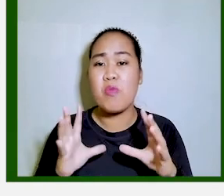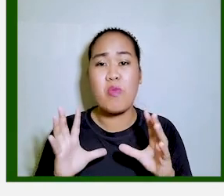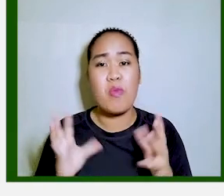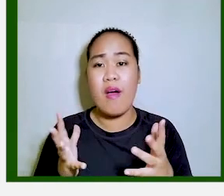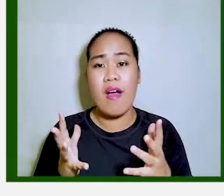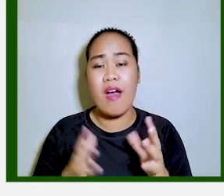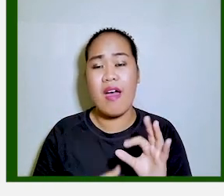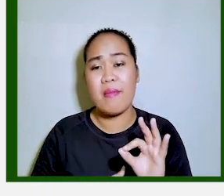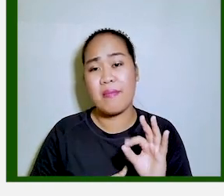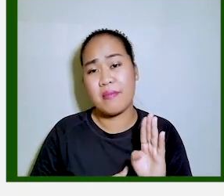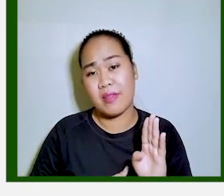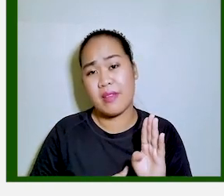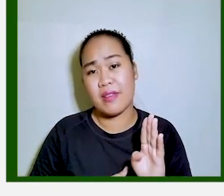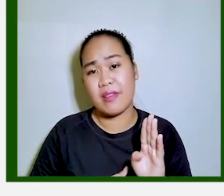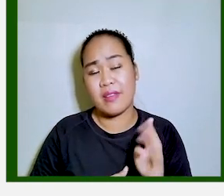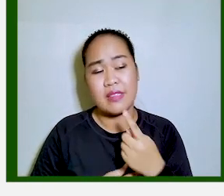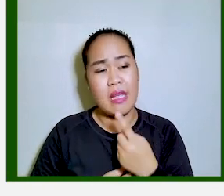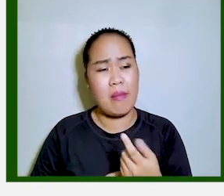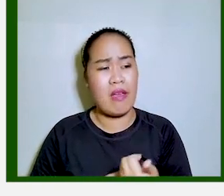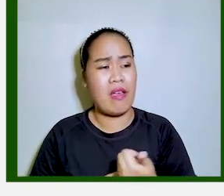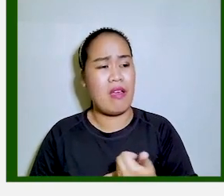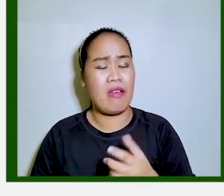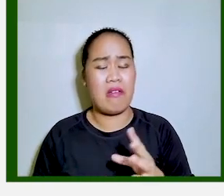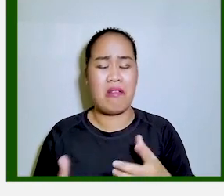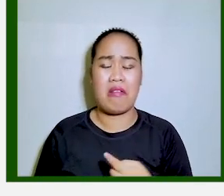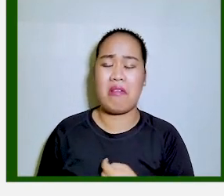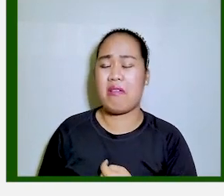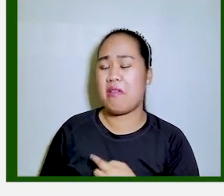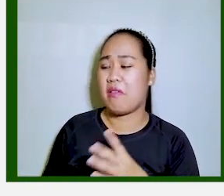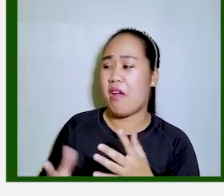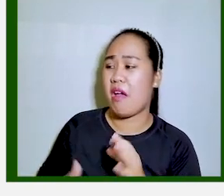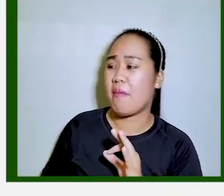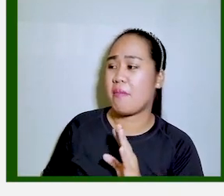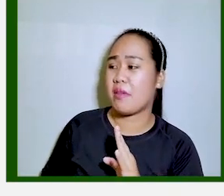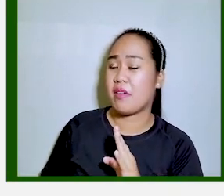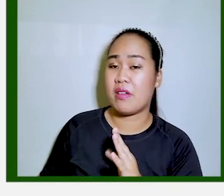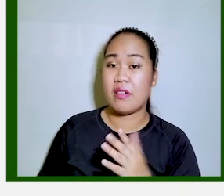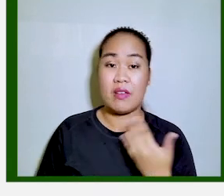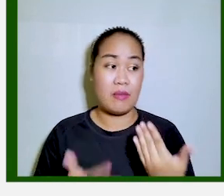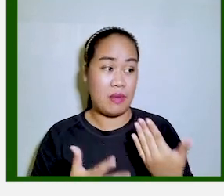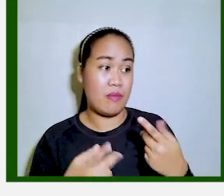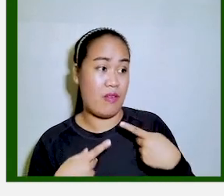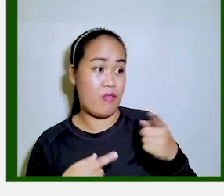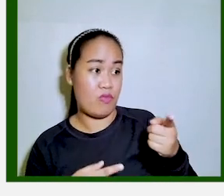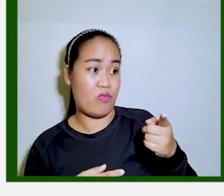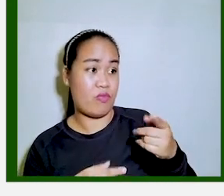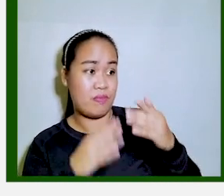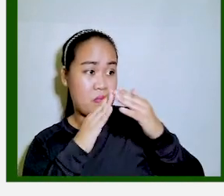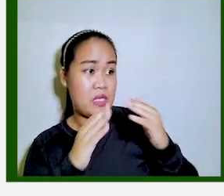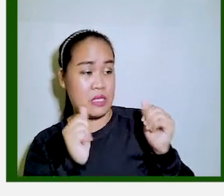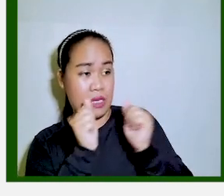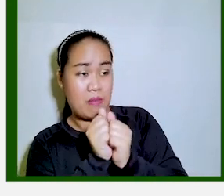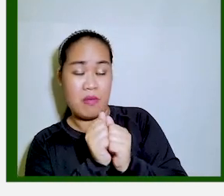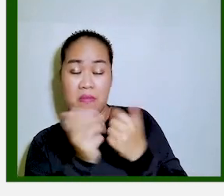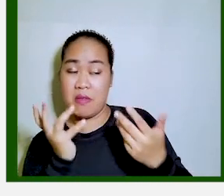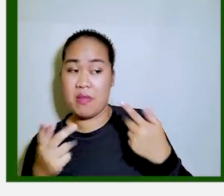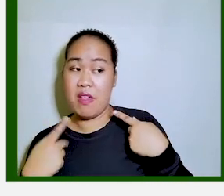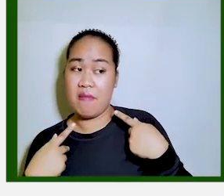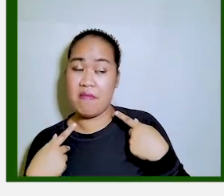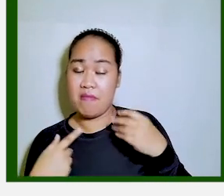mga nagsasabi, ako wala akong Facebook. Eh, siguro naman po, meron kayong kasama sa bahay na meron.